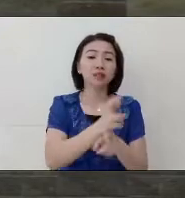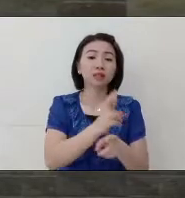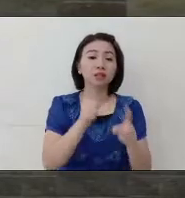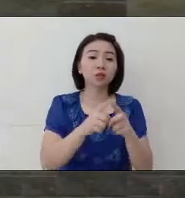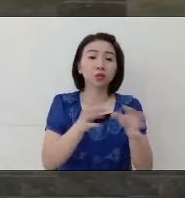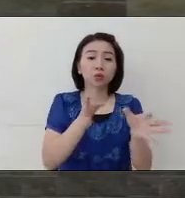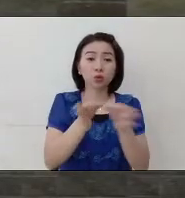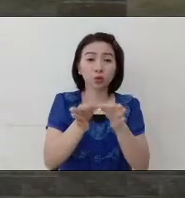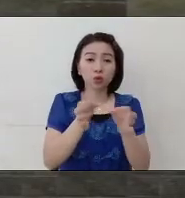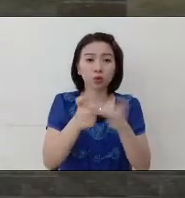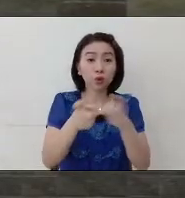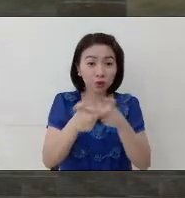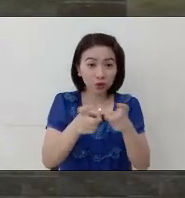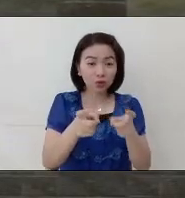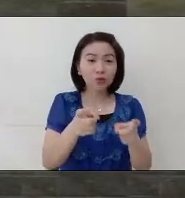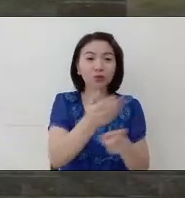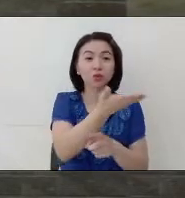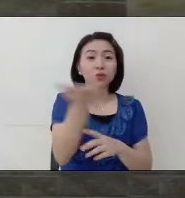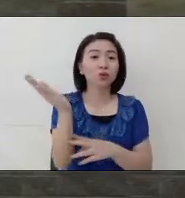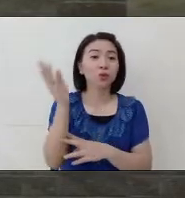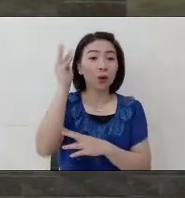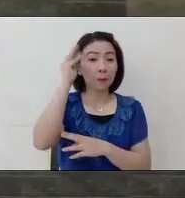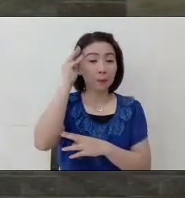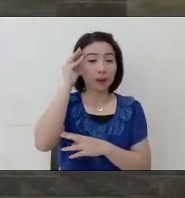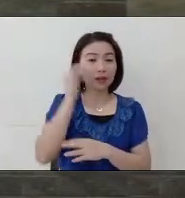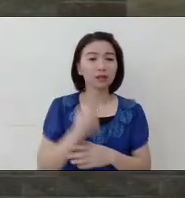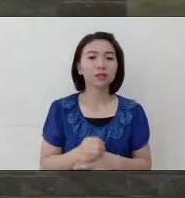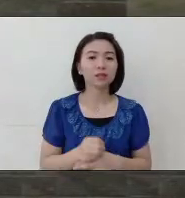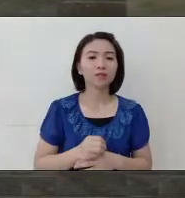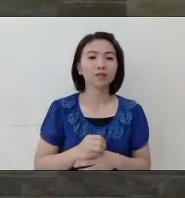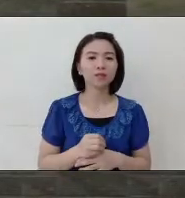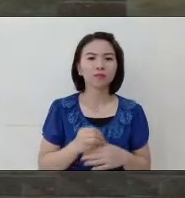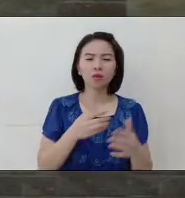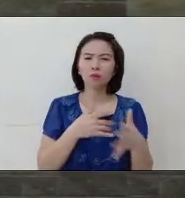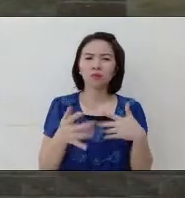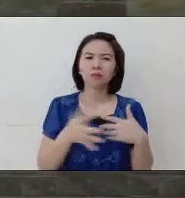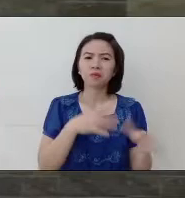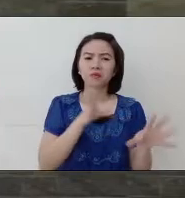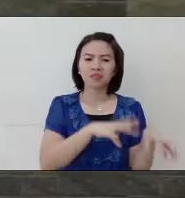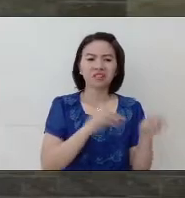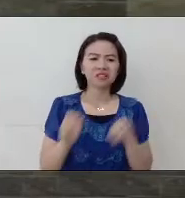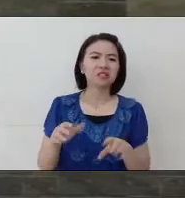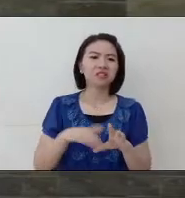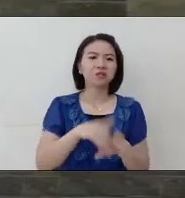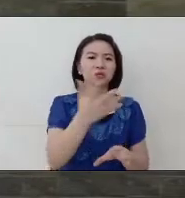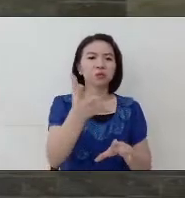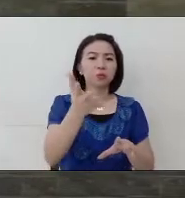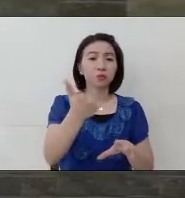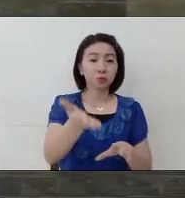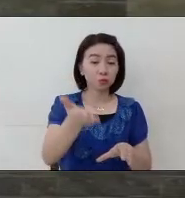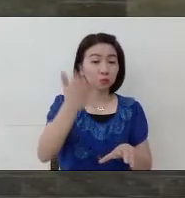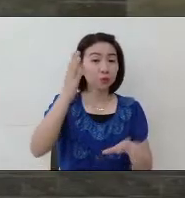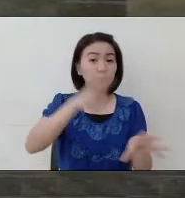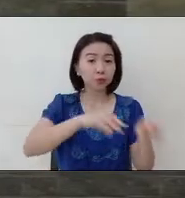Listen, karapatan mo kung ano ang ilalagay mo dyan. Ano ang dapat mong